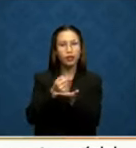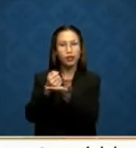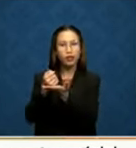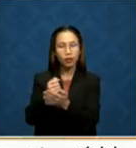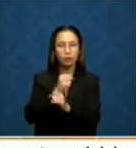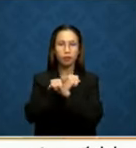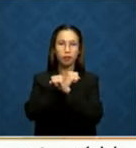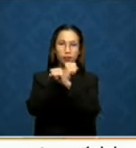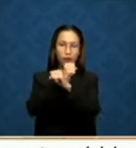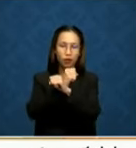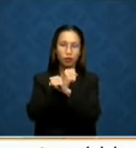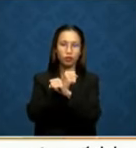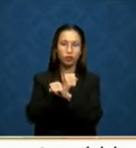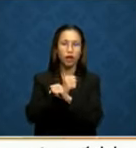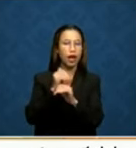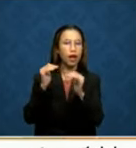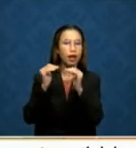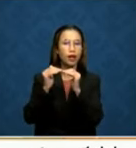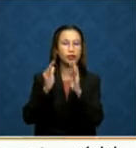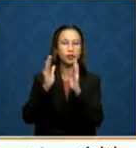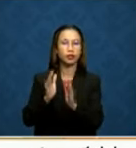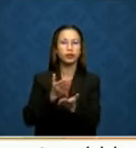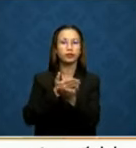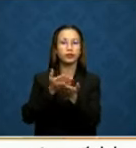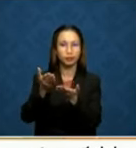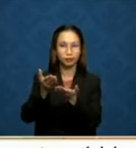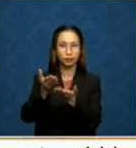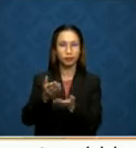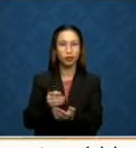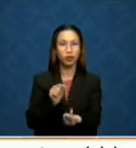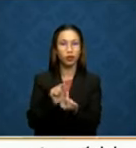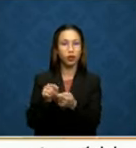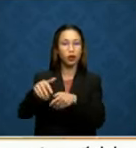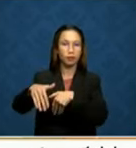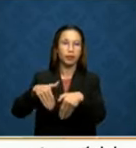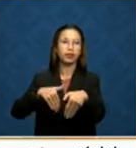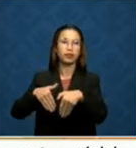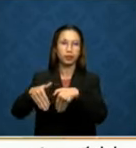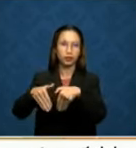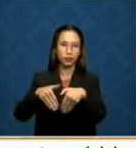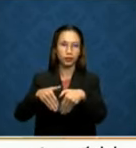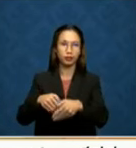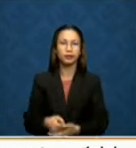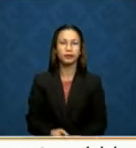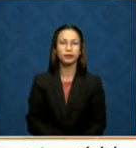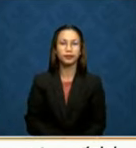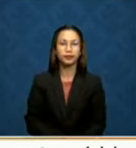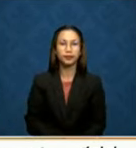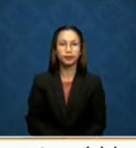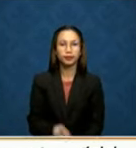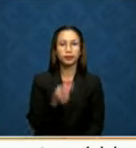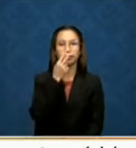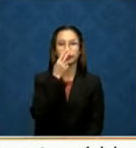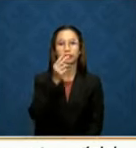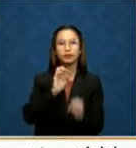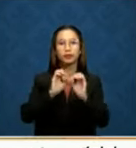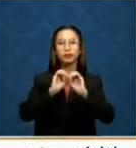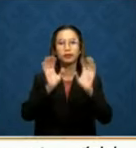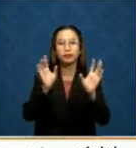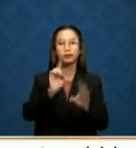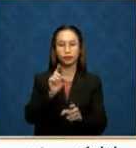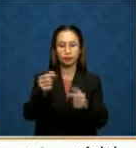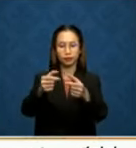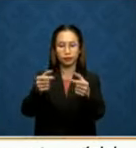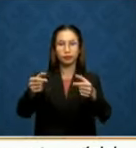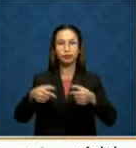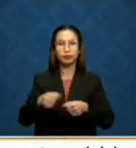ปกป้องรวมถึง souvenir ของผู้บิโภคซึ่ก็คอประชาชนทุกคนนั่นเองโดยเราเหได้ชัสค่ะ จากรายงานข